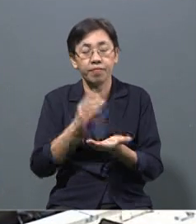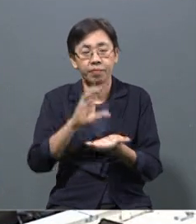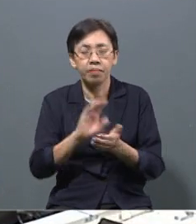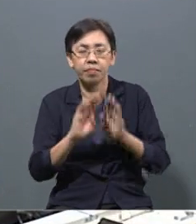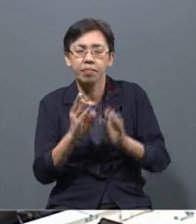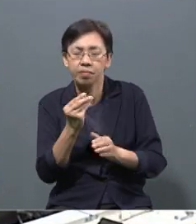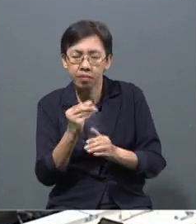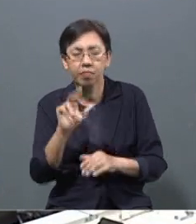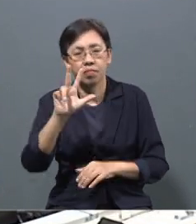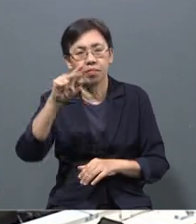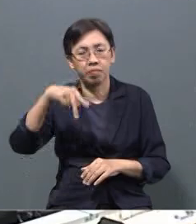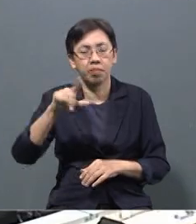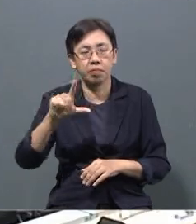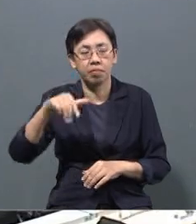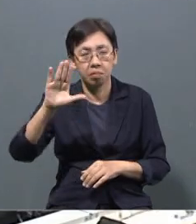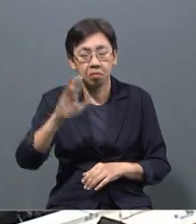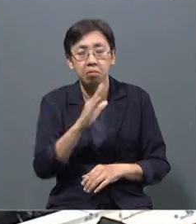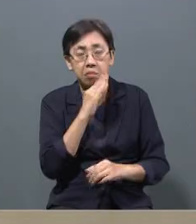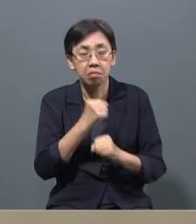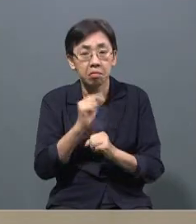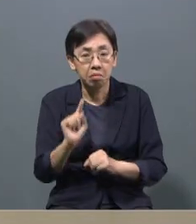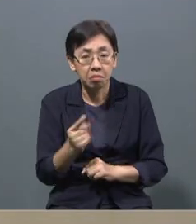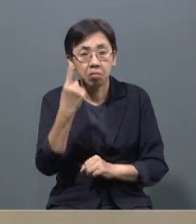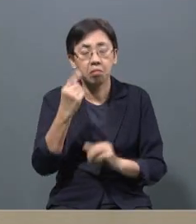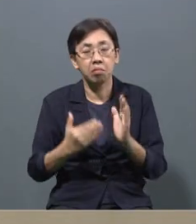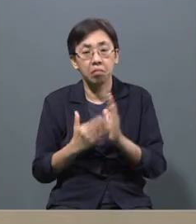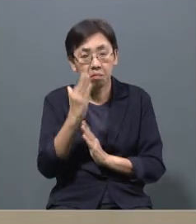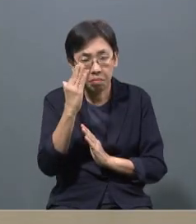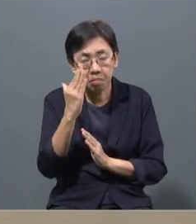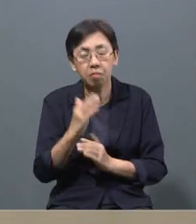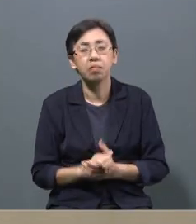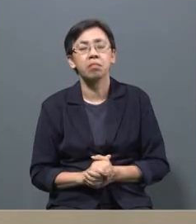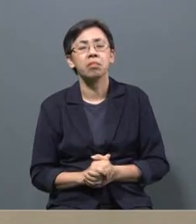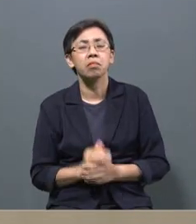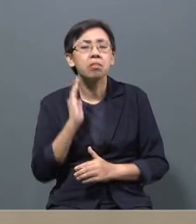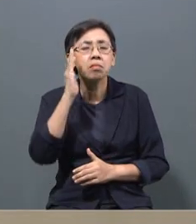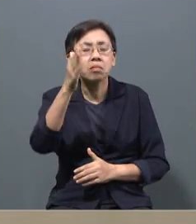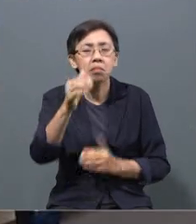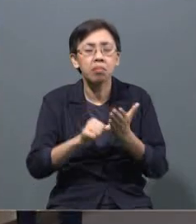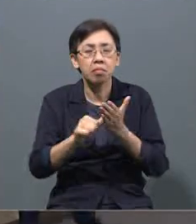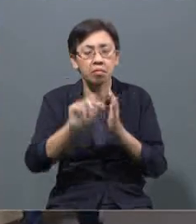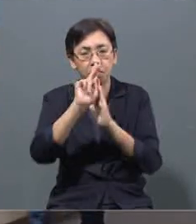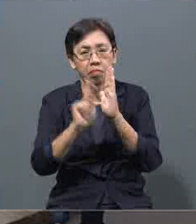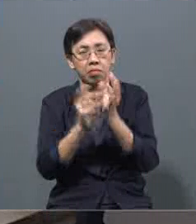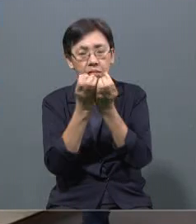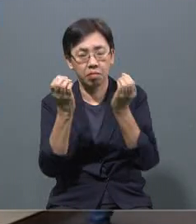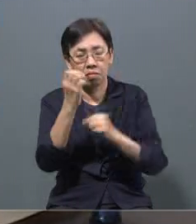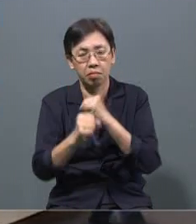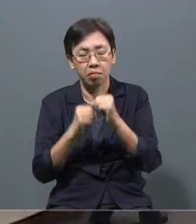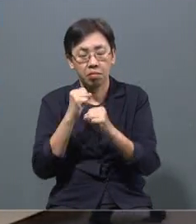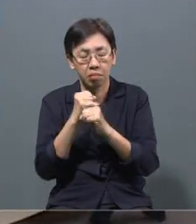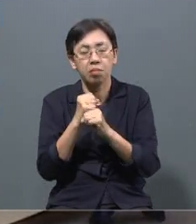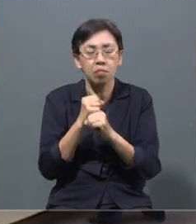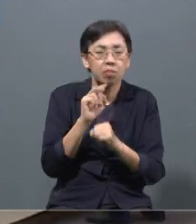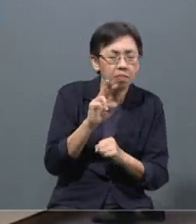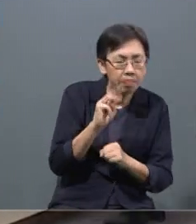ประมาณสัก 3,000 กว่าล้านบาทหากทำครั้งแรกแล้วผ่านเนี่ยขั้นตอนต่อไปก็จะเสนอแก้ไขรัฐธรรมนูญมาตรา256